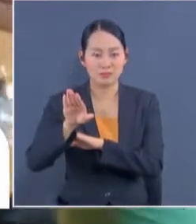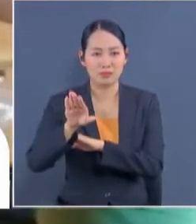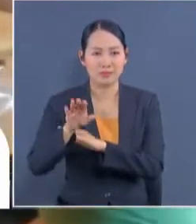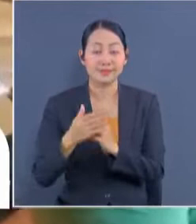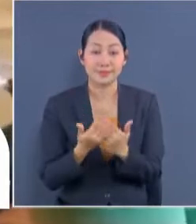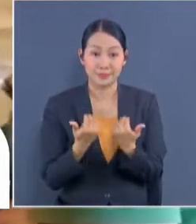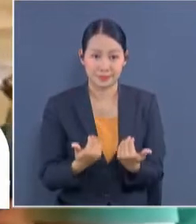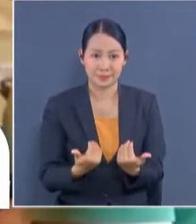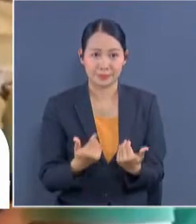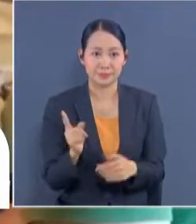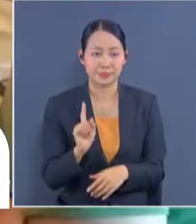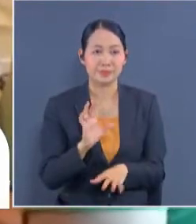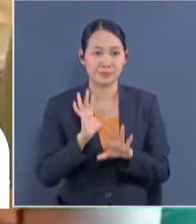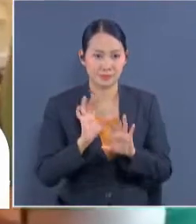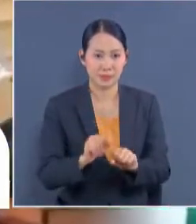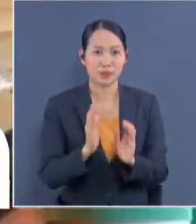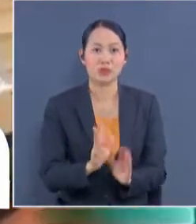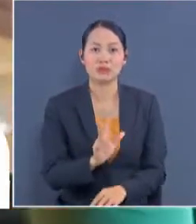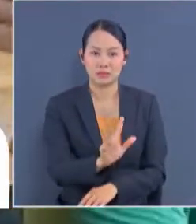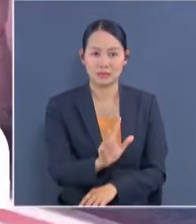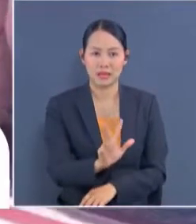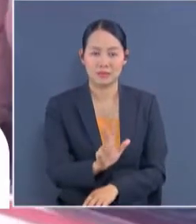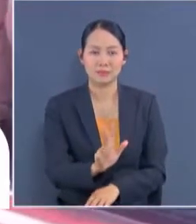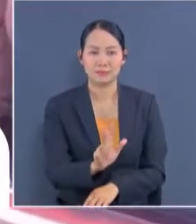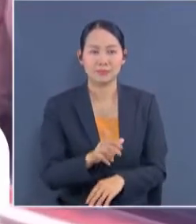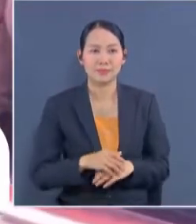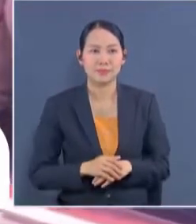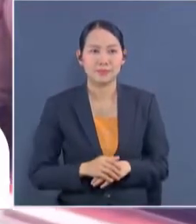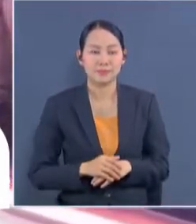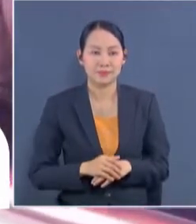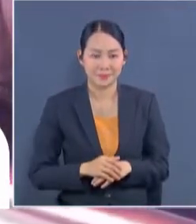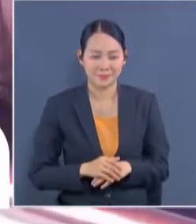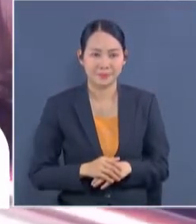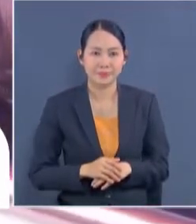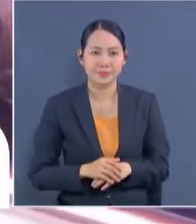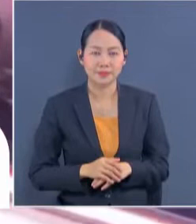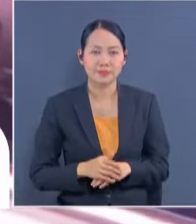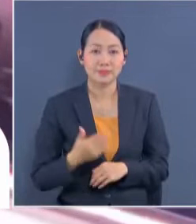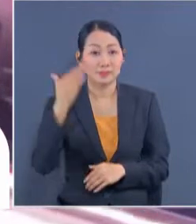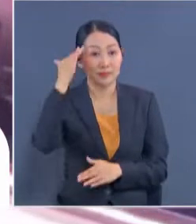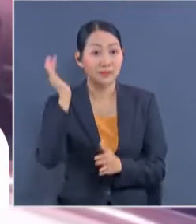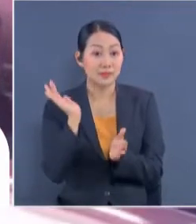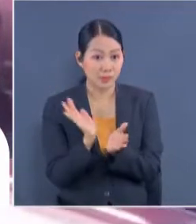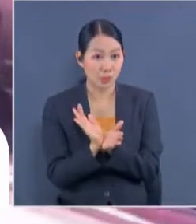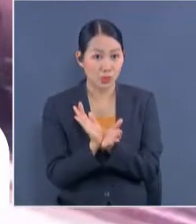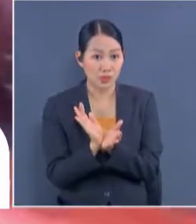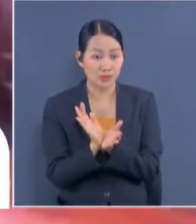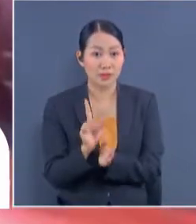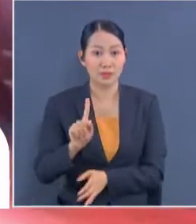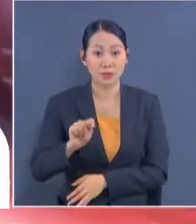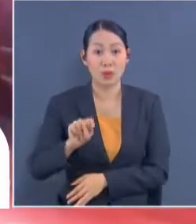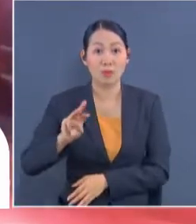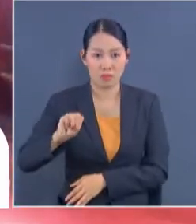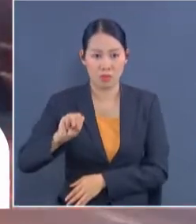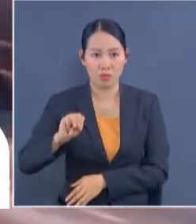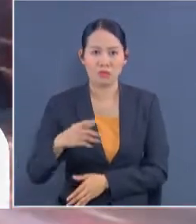ดีเช่นเดียวกันรวมไปถึงตำรวจตรวจคนเข้าเมืองครับที่เอื้อประโยชน์ในเรื่องของวีซ่าให้กับคนจีนก็จะโดนเป็นรายต่อไปด้ว